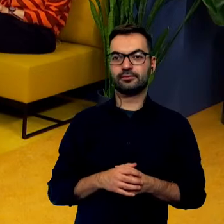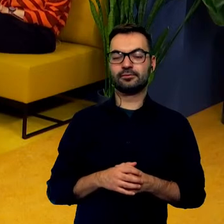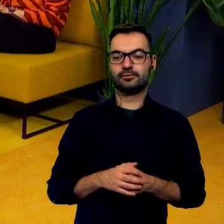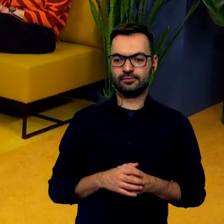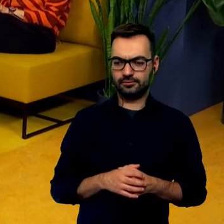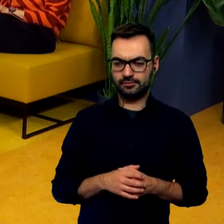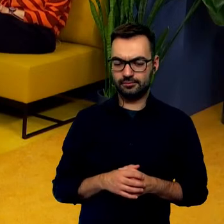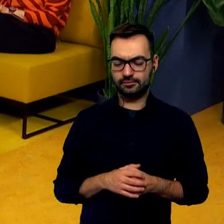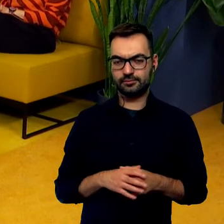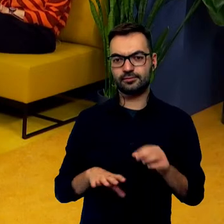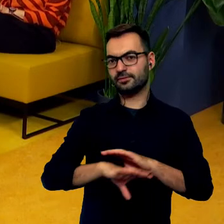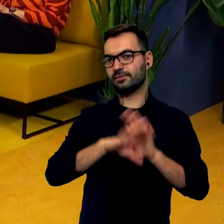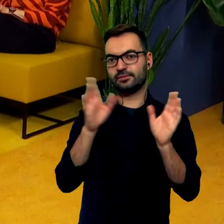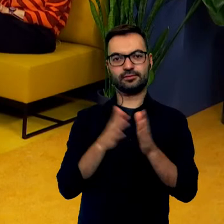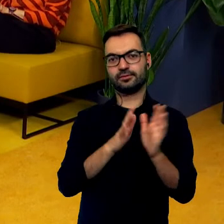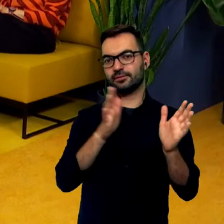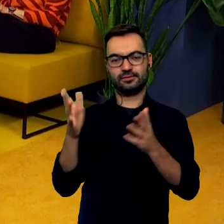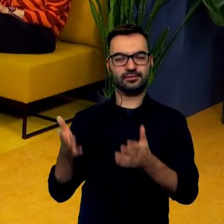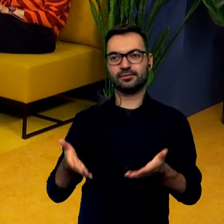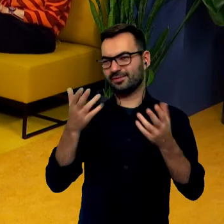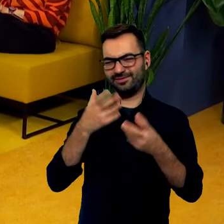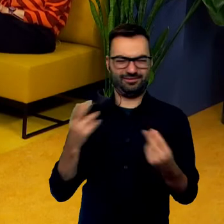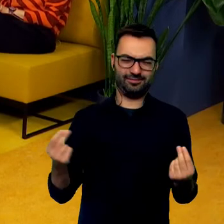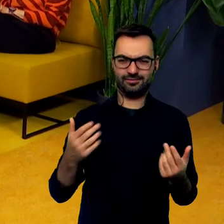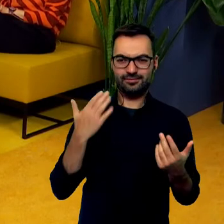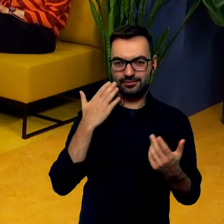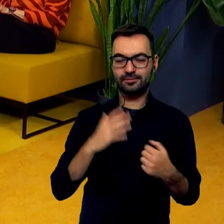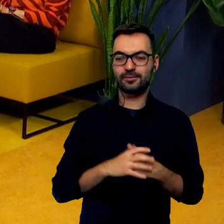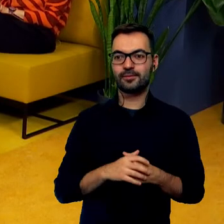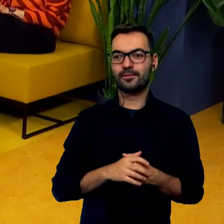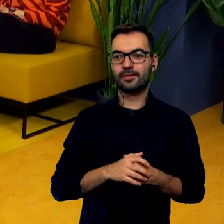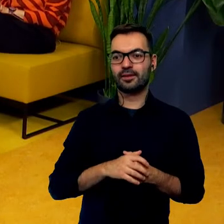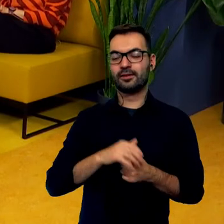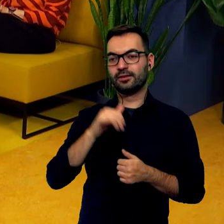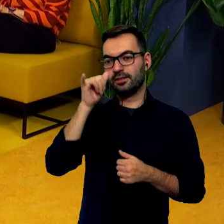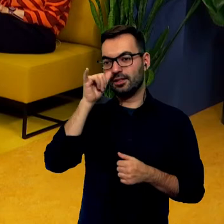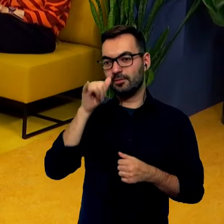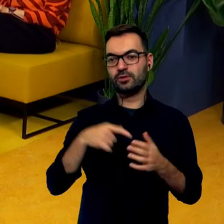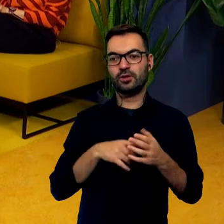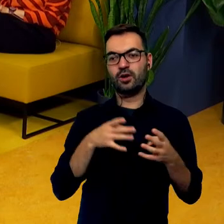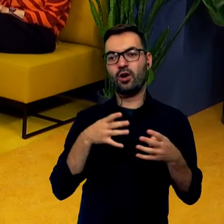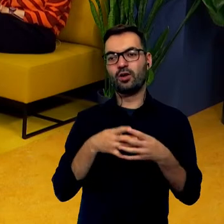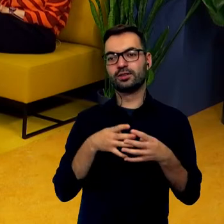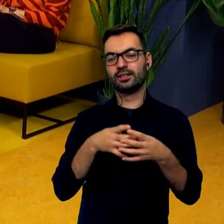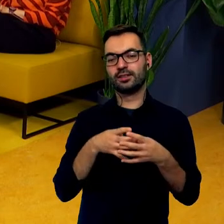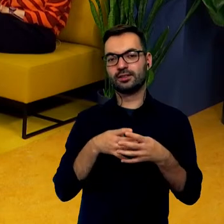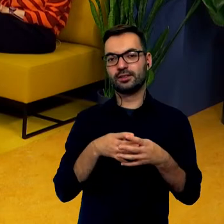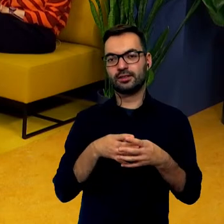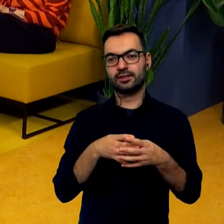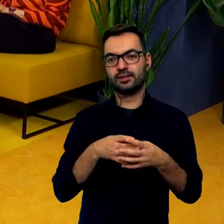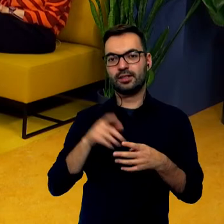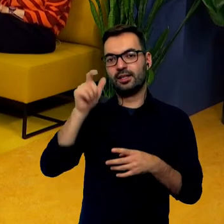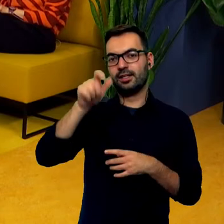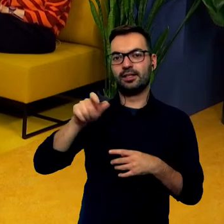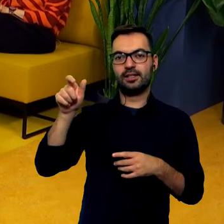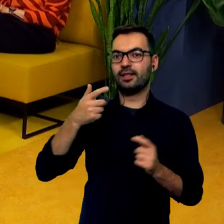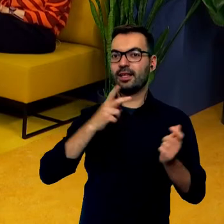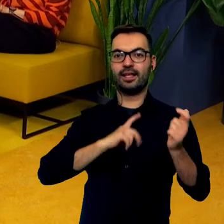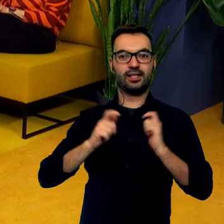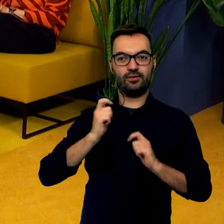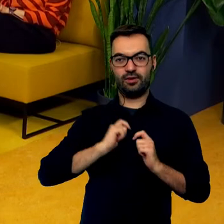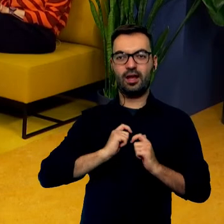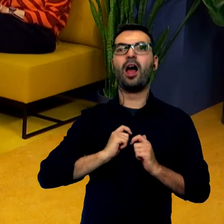będzie gloryfikowany. Natomiast nie można na to patrzeć w kategoriach tego, że ich